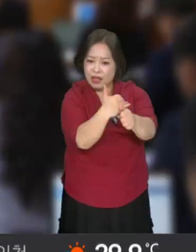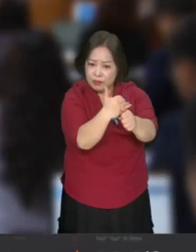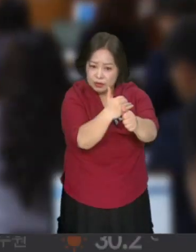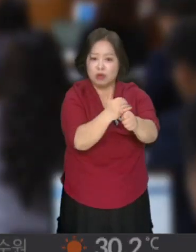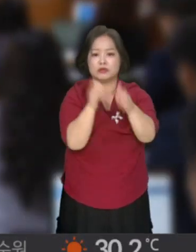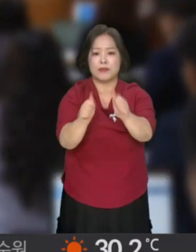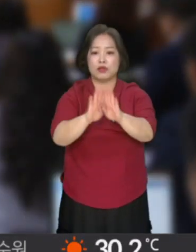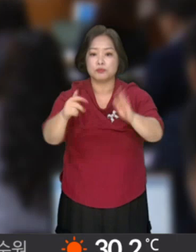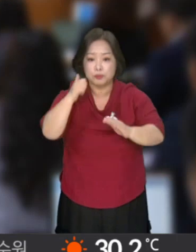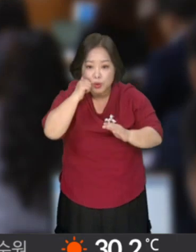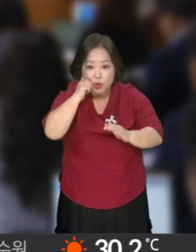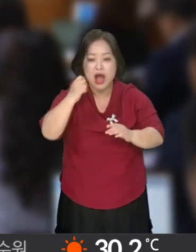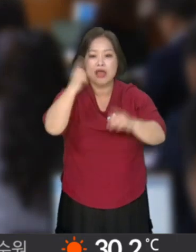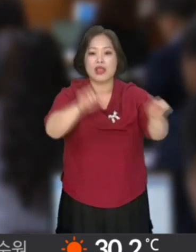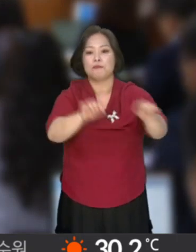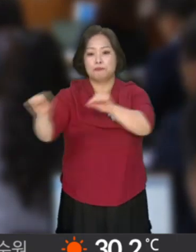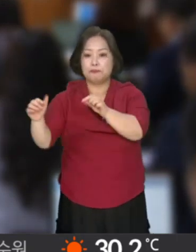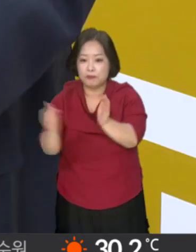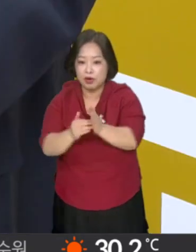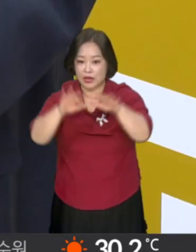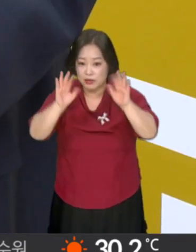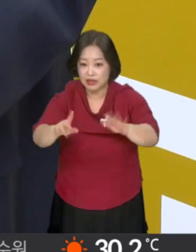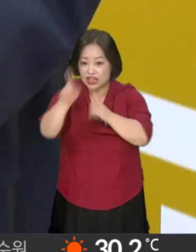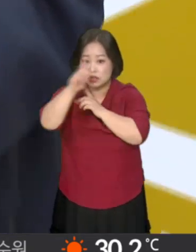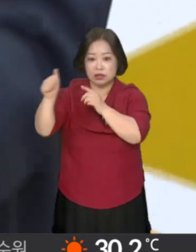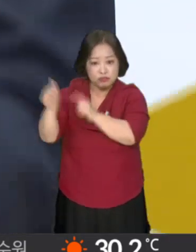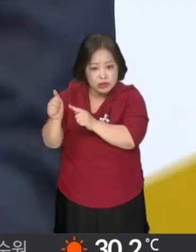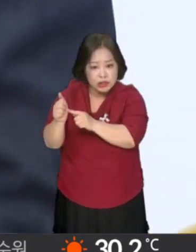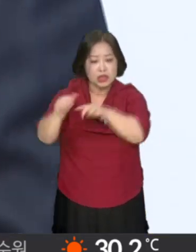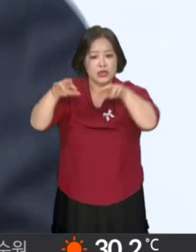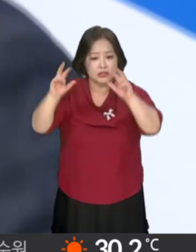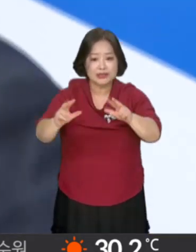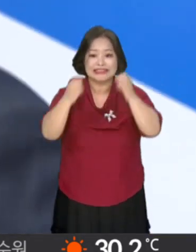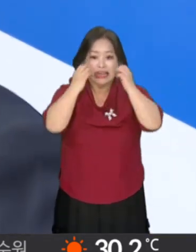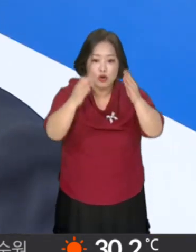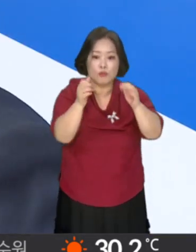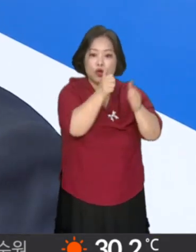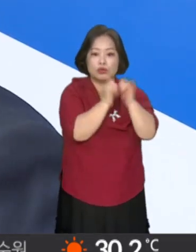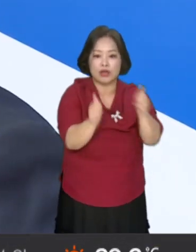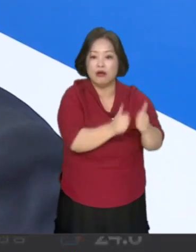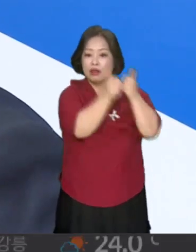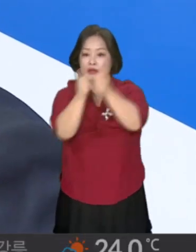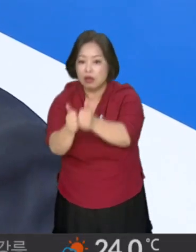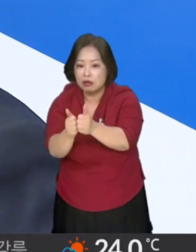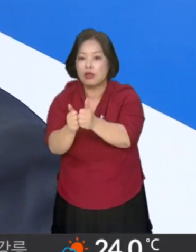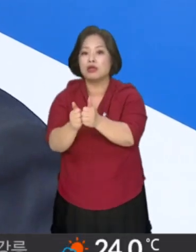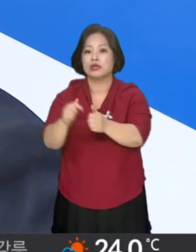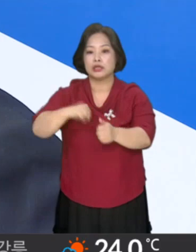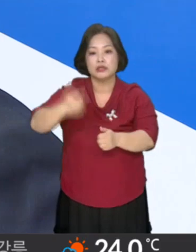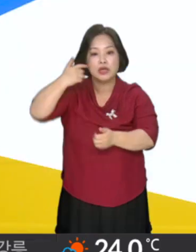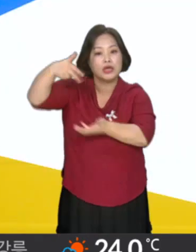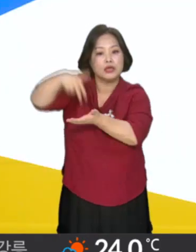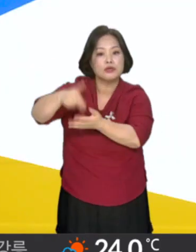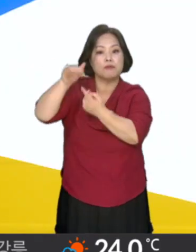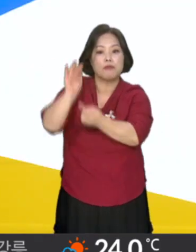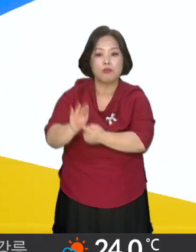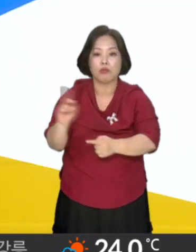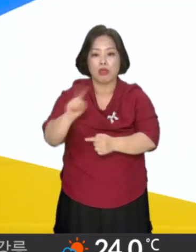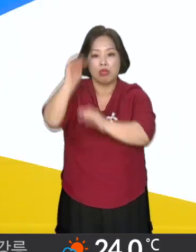가운데 향후 재판에서 이전 부지사가 어떤 입장을 밝힐지 관심이 쏠리고 있습니다